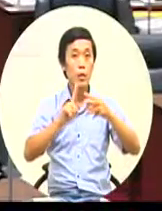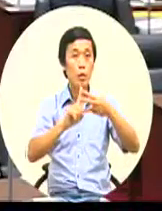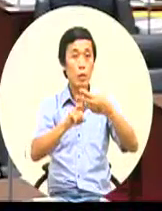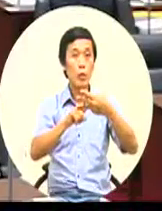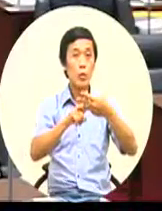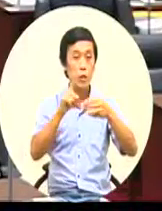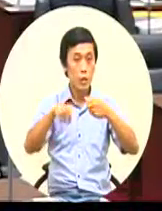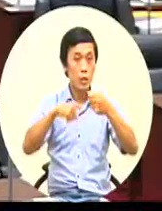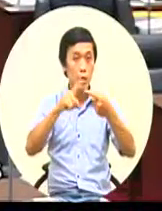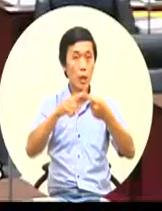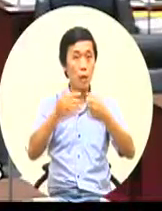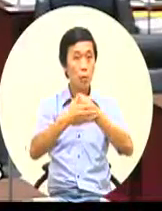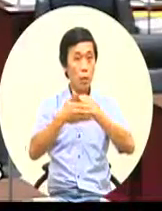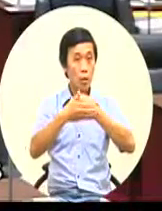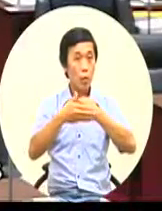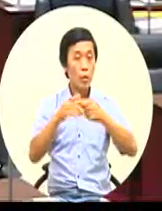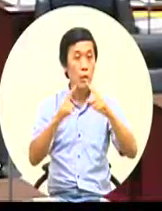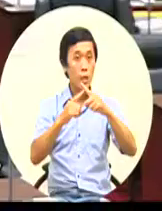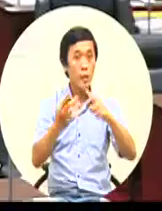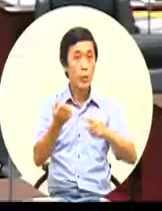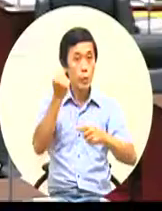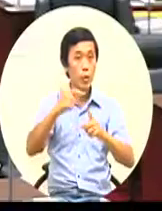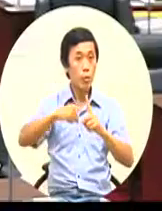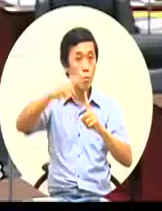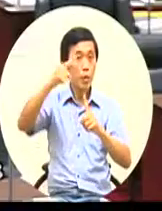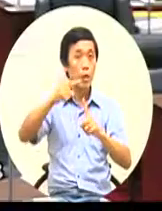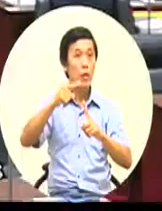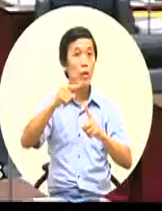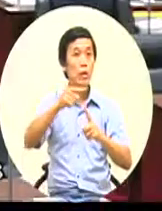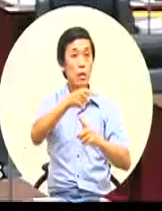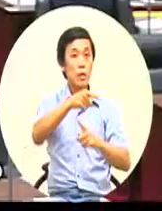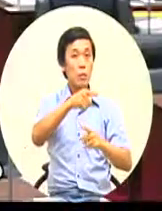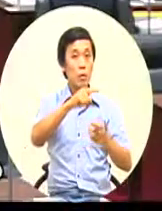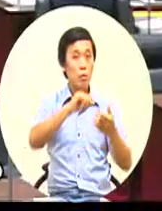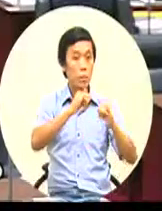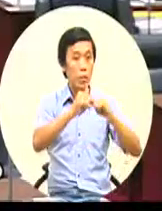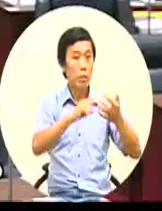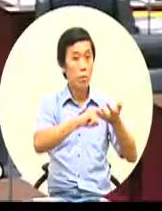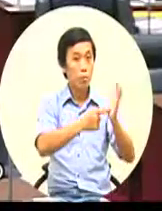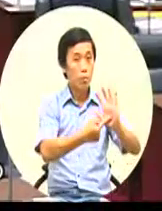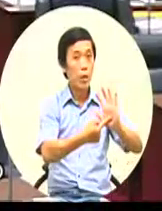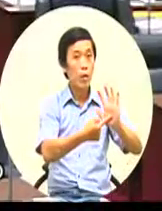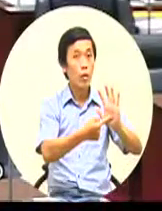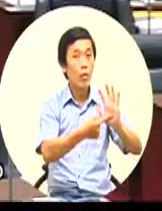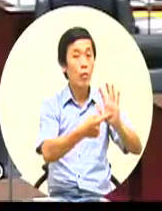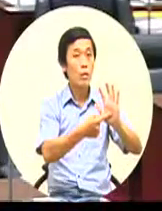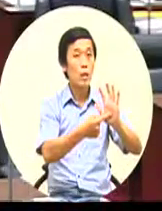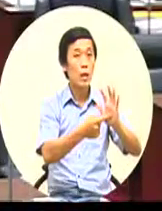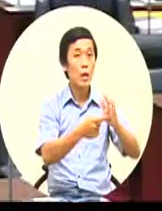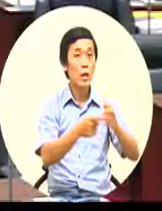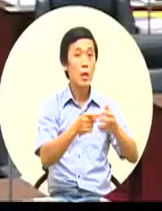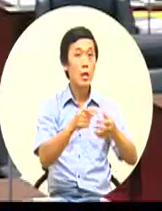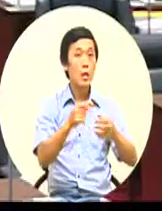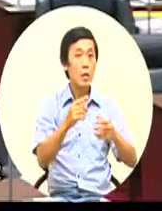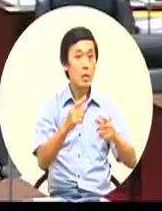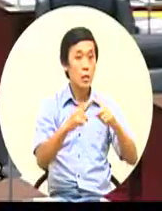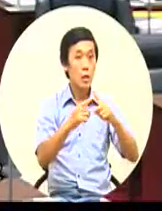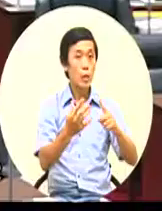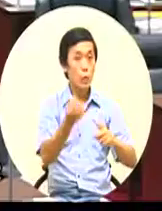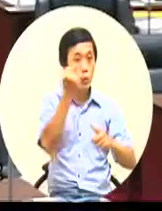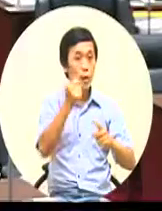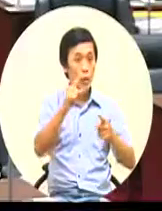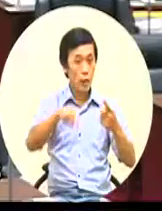家，人民有表达意见的权利，安尼基本的人权袂当互践